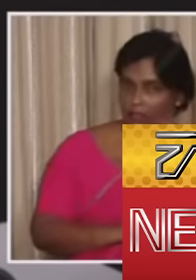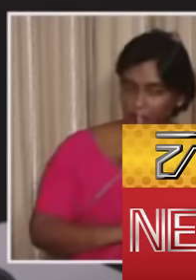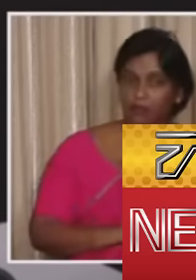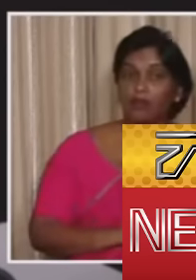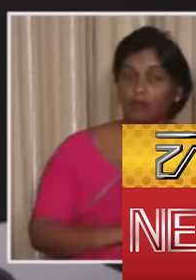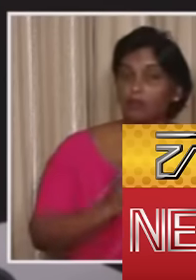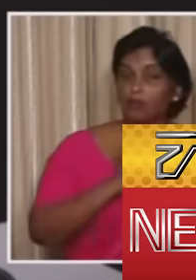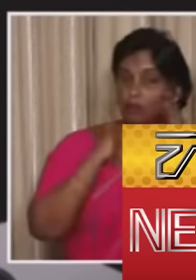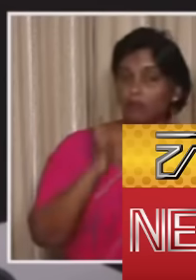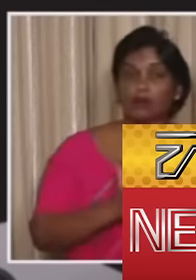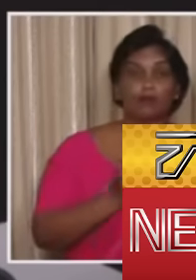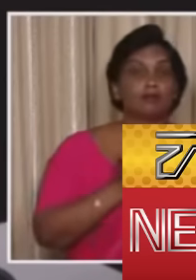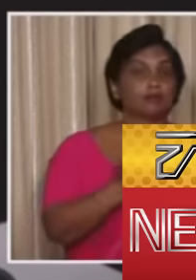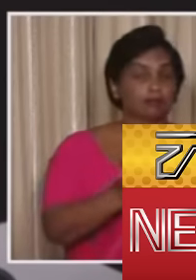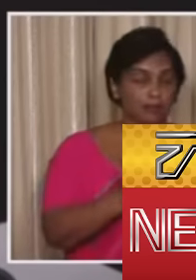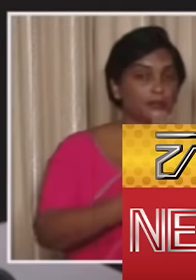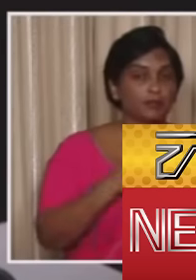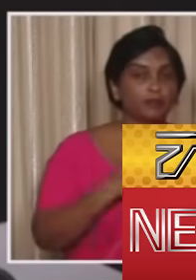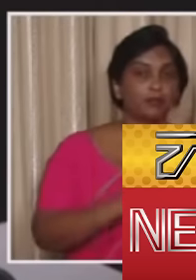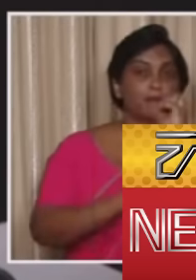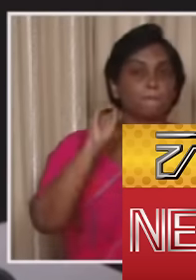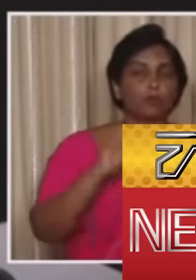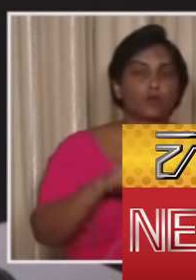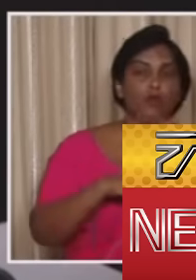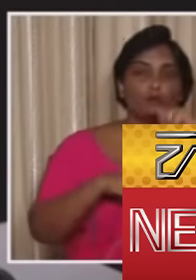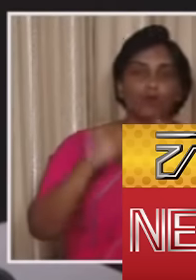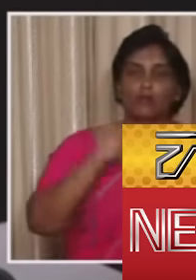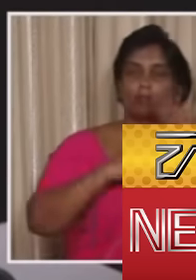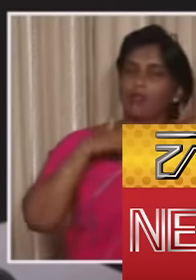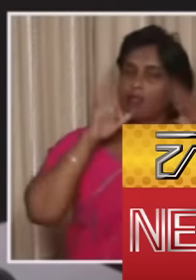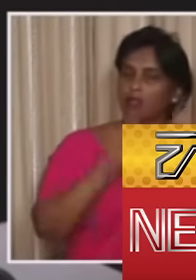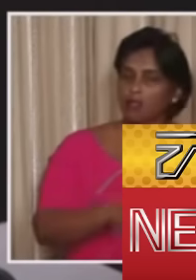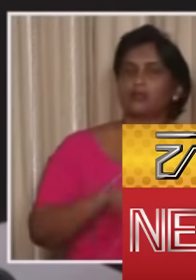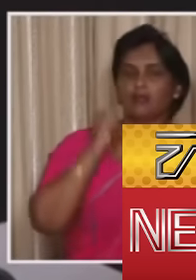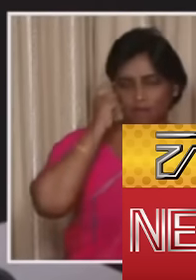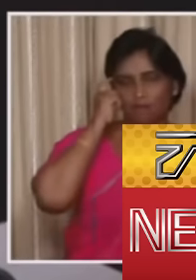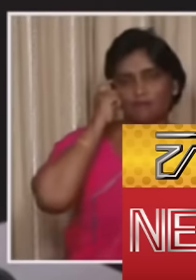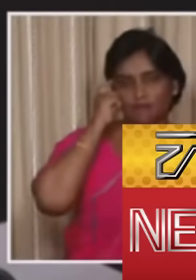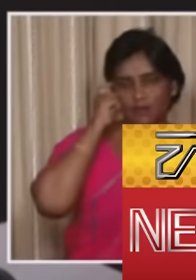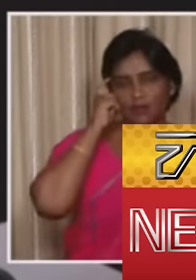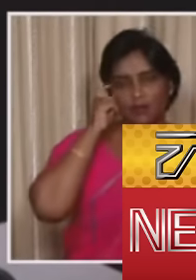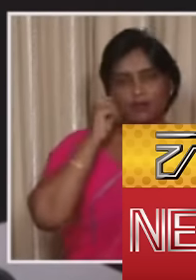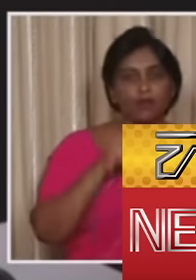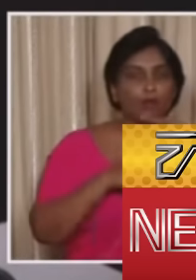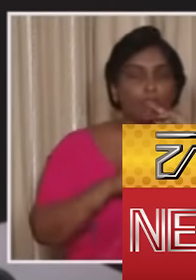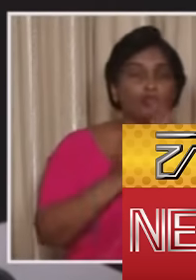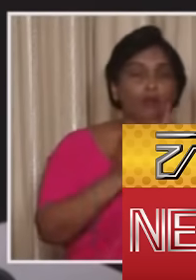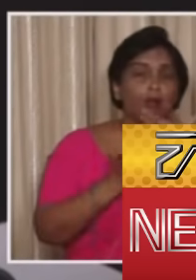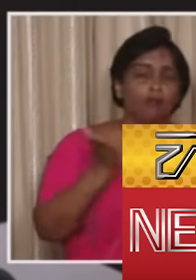අපේ රට බහුදිනේ දීවර යාත්‍රා 50%ක් මහමුදේ යන්නත ගොඩ බිම ගැට ගහලා තියෙන්නේ. මුදේ මාළු සම්පත